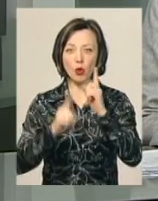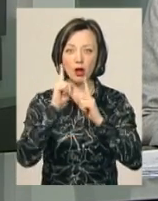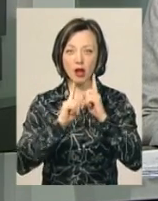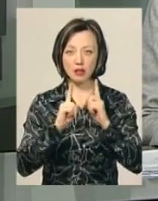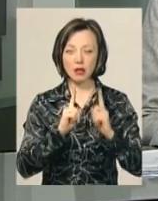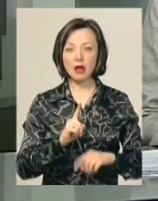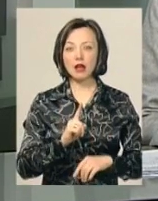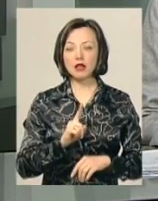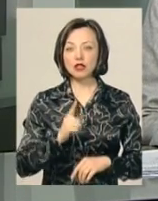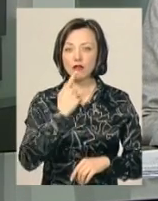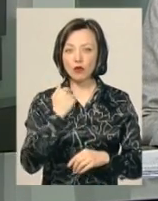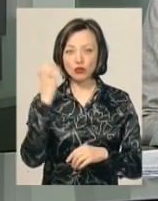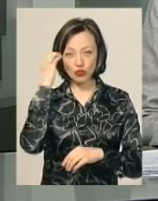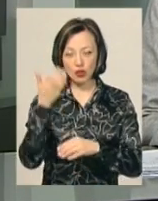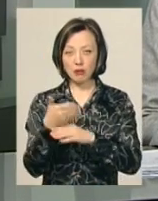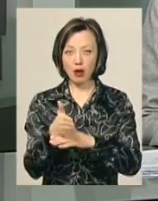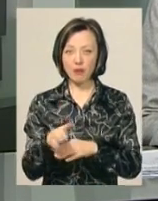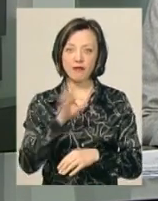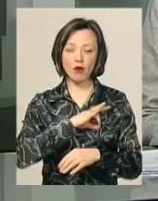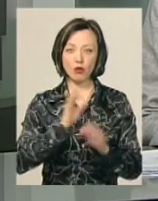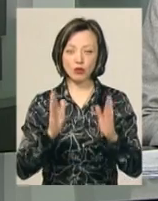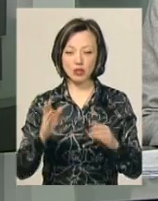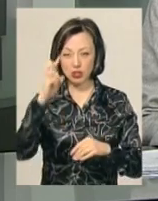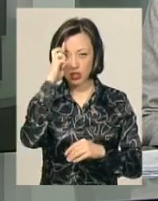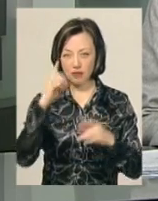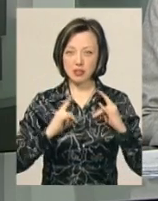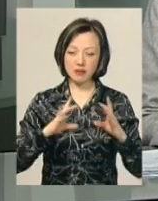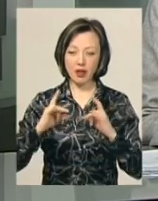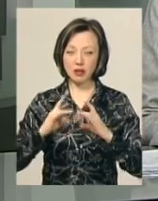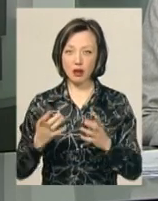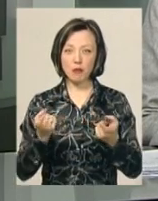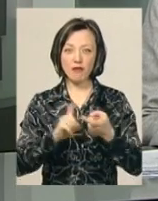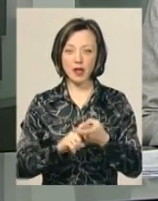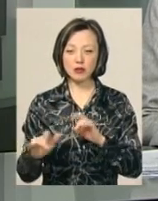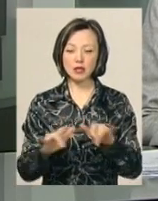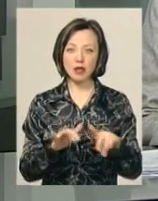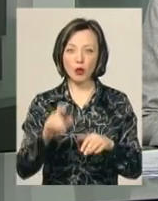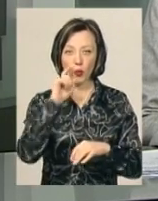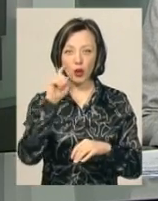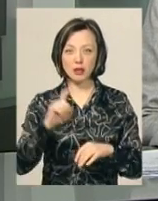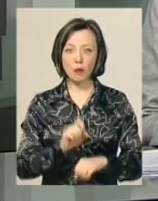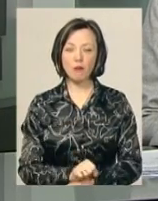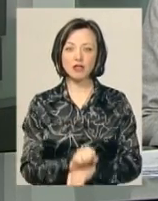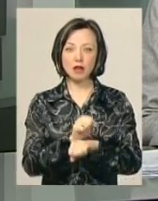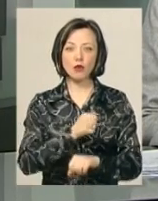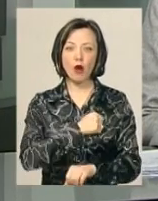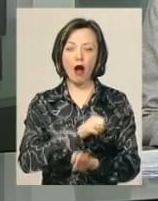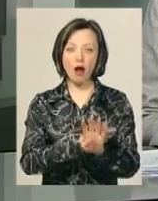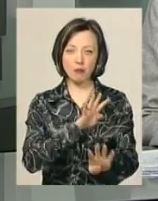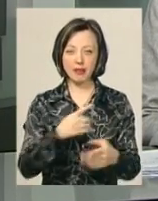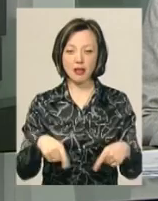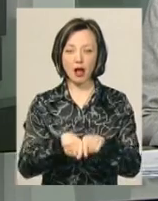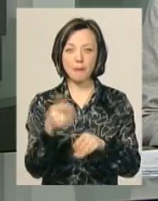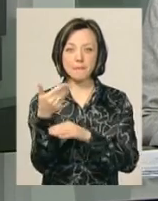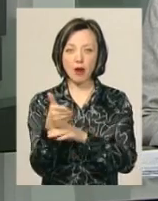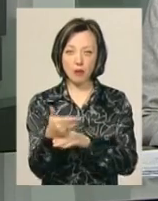Дмитра Васильянова, червоно-чорний стяг використовуватиметься на державні свята, пов'язані з діяльністю Української повстанської армії. Такий